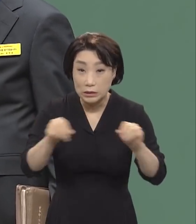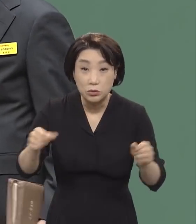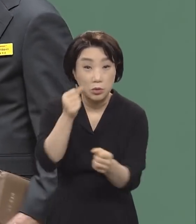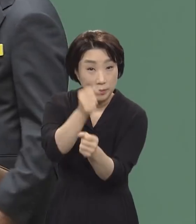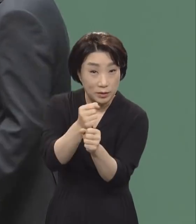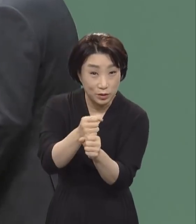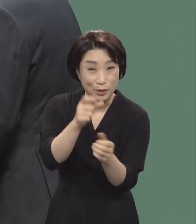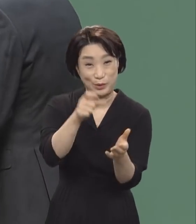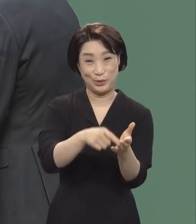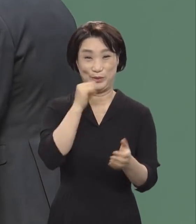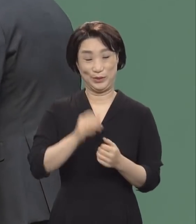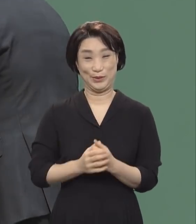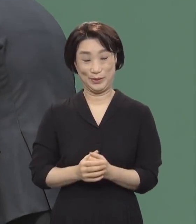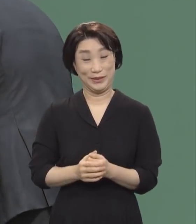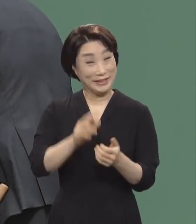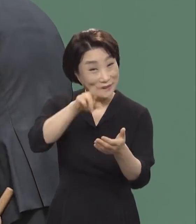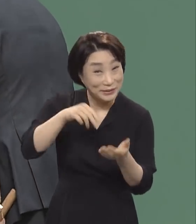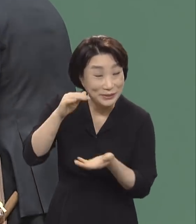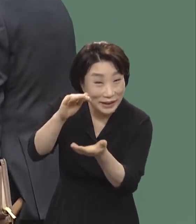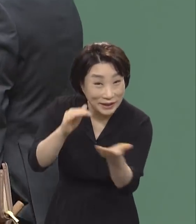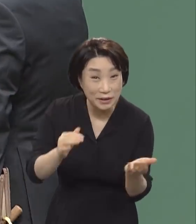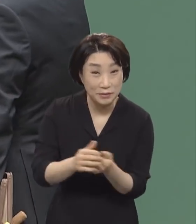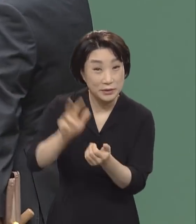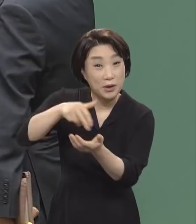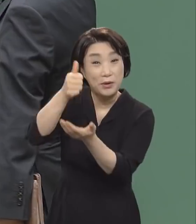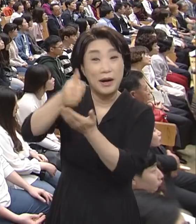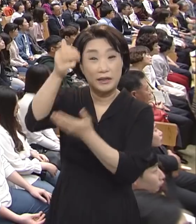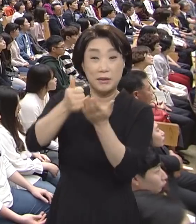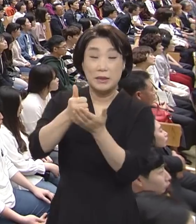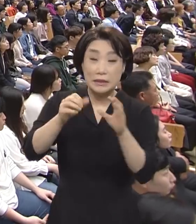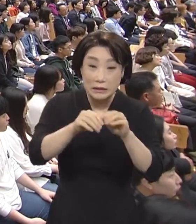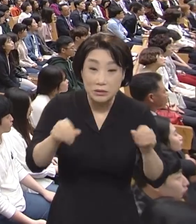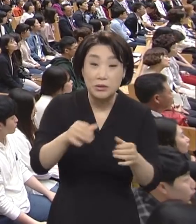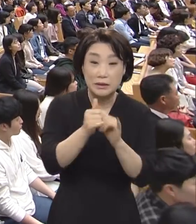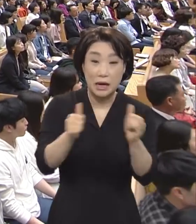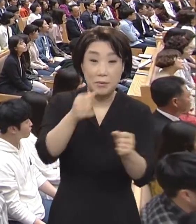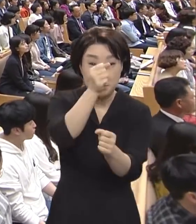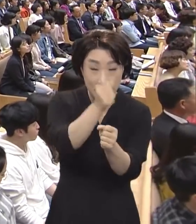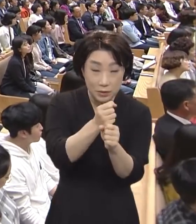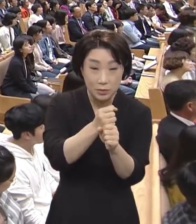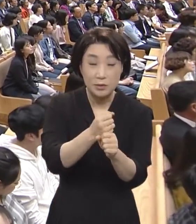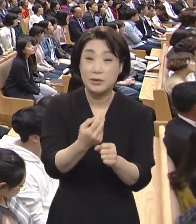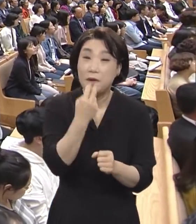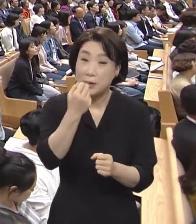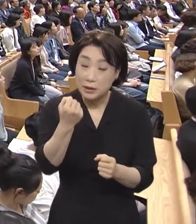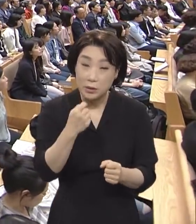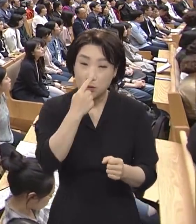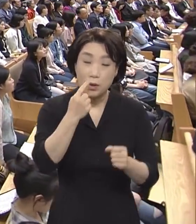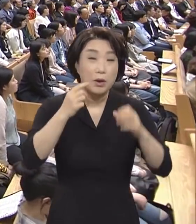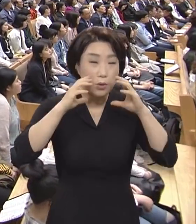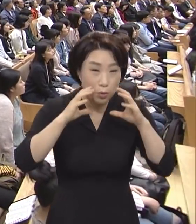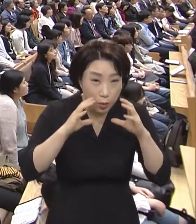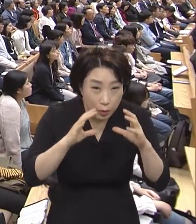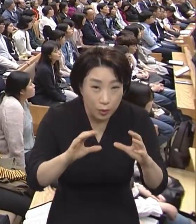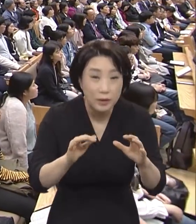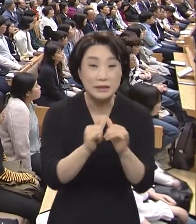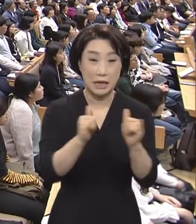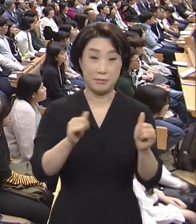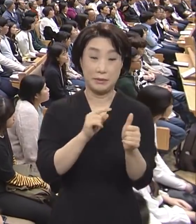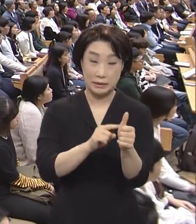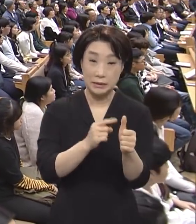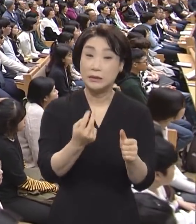만들었다. 그렇게 말했어. 읽어봐. 여호와 하나님이 흙으로 사람을 지으시고, 생기를 그 코에 불어넣으시니